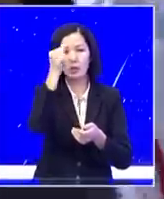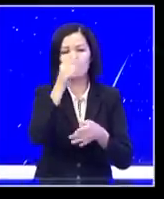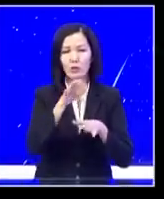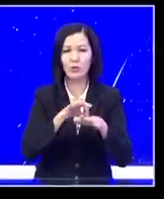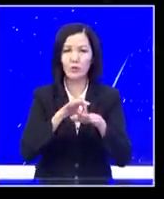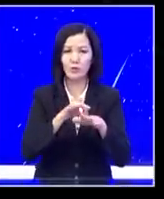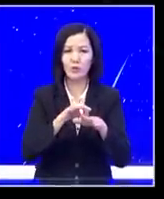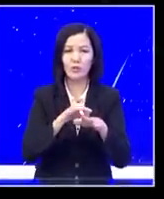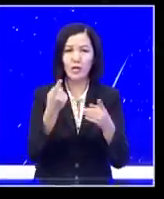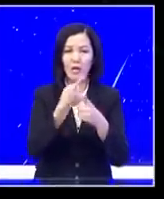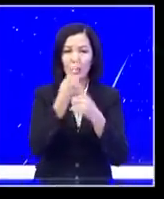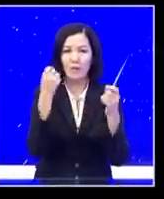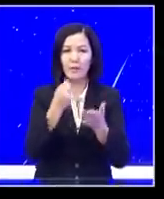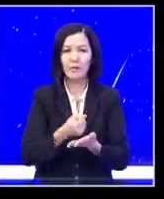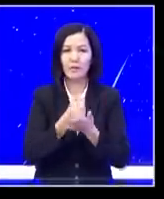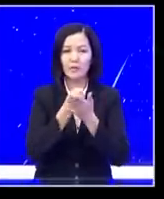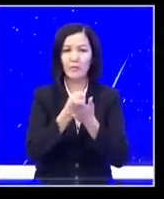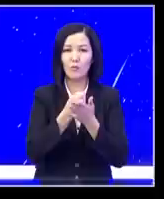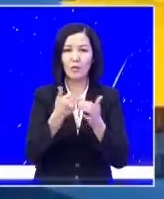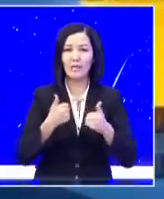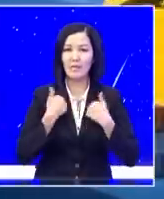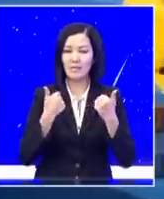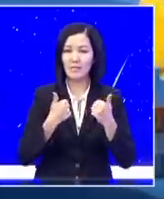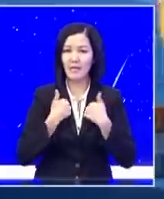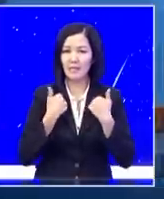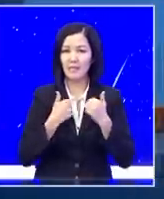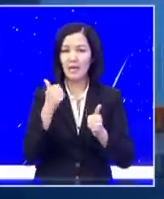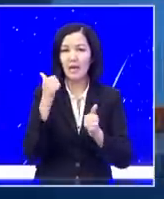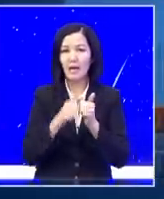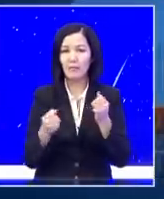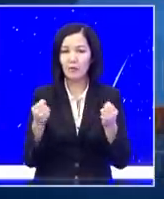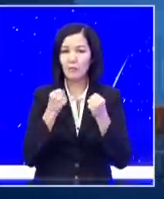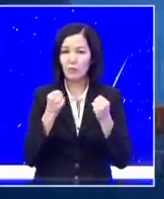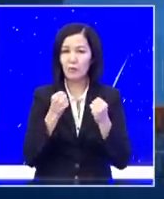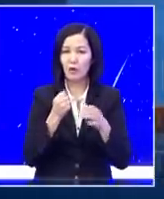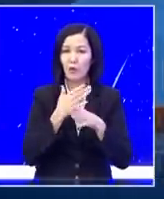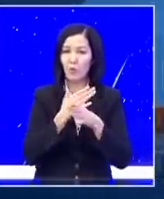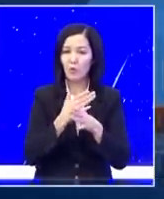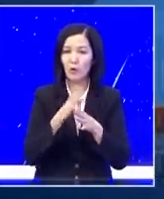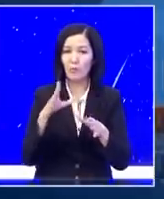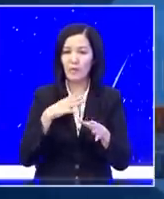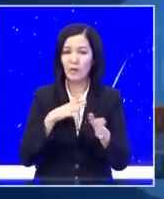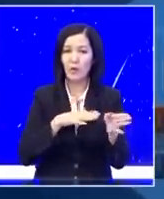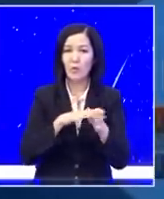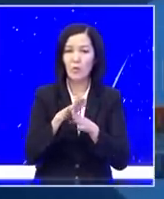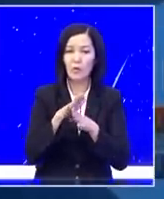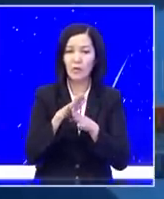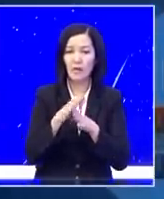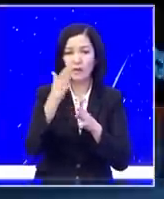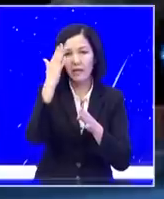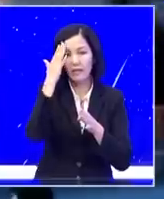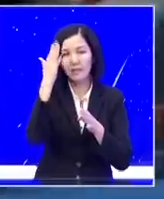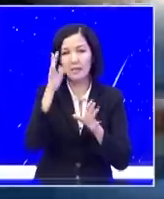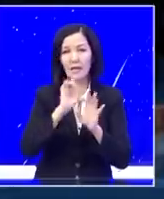Ақпараттық демеу көрсетуге тырысатын. Көрермендердің қолдауын туғызып, әрбір спортшыны рухтандыратын. Олардың орындаған әдіс тәсілдерін